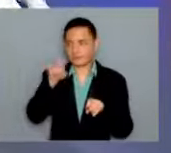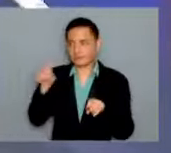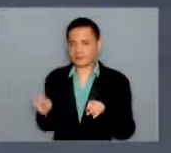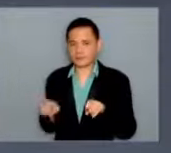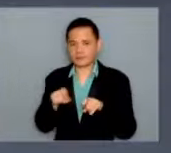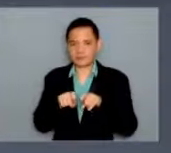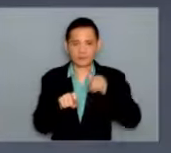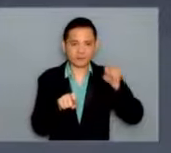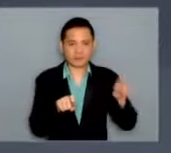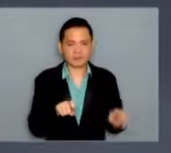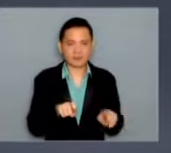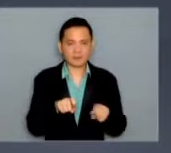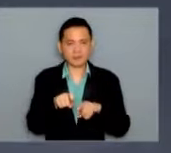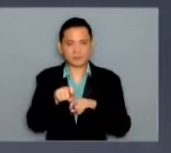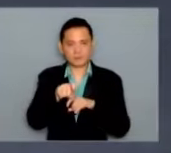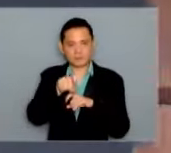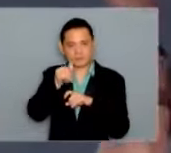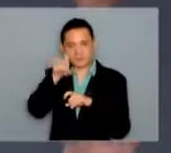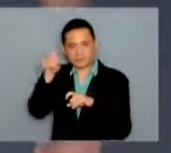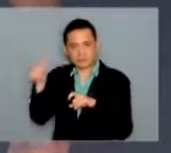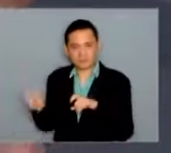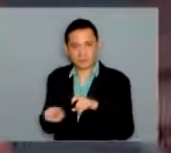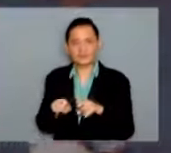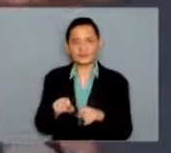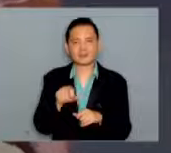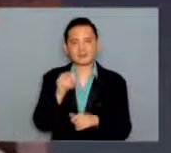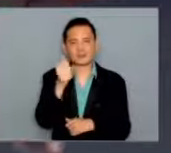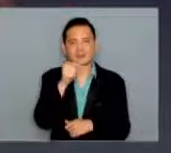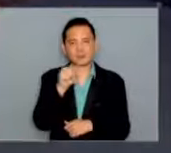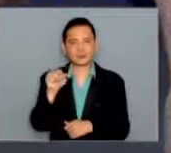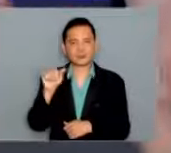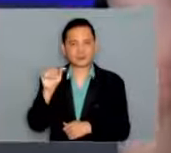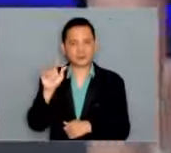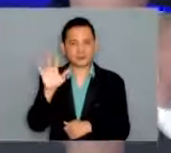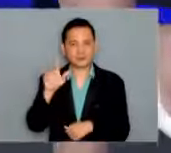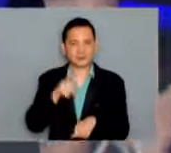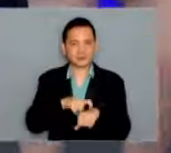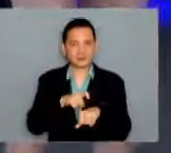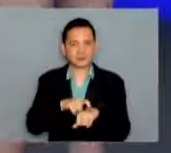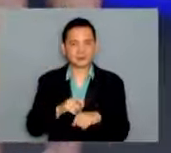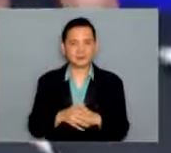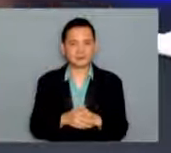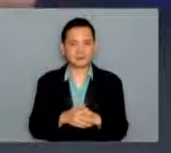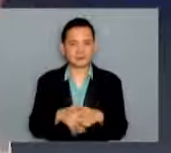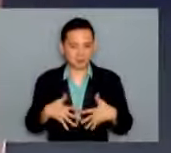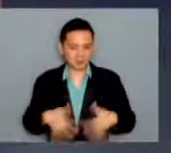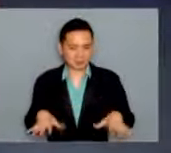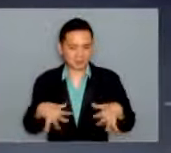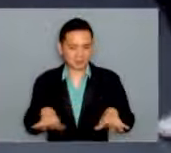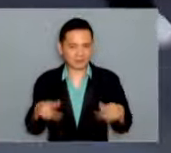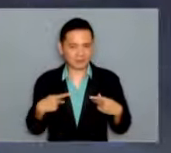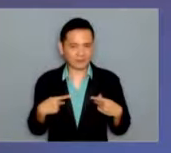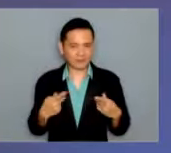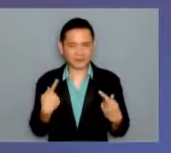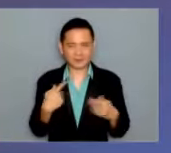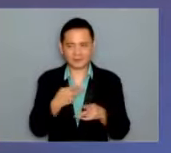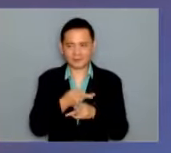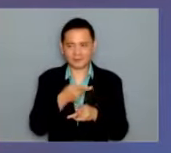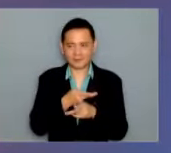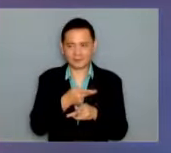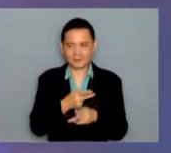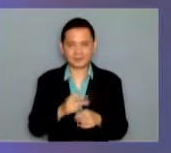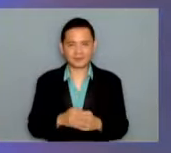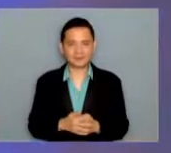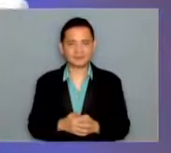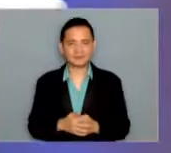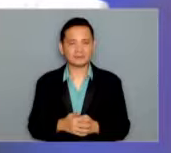okay. So pwede rin yan 10 to 15 counts no each side. Kaya talaga ako nag-skirt. Yeah. And then yung last pwede nating